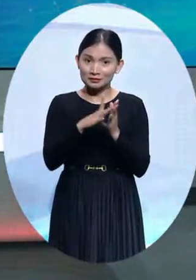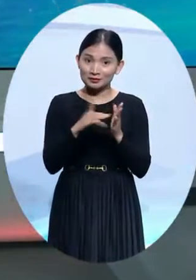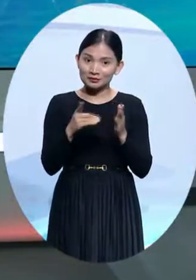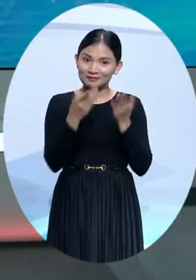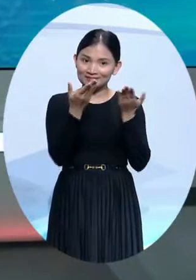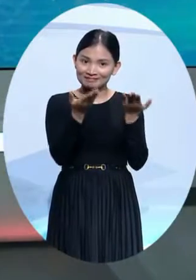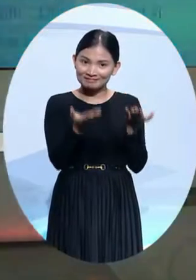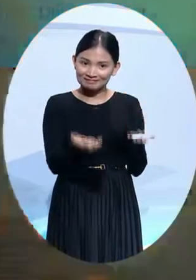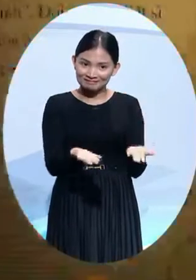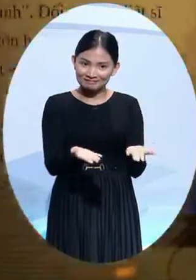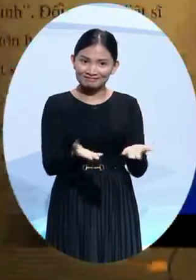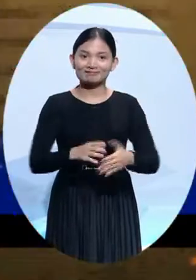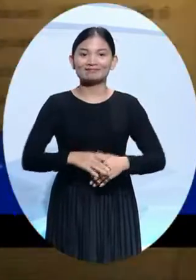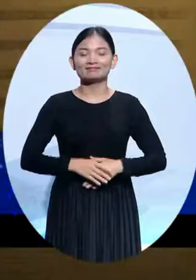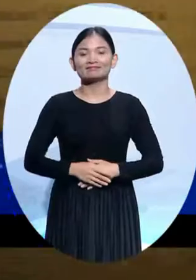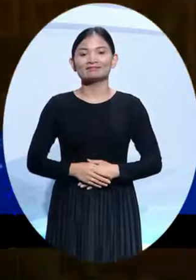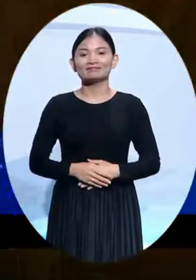sau đây.